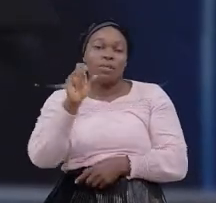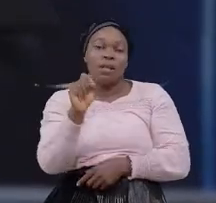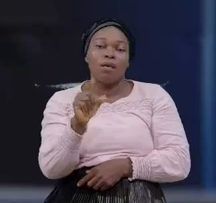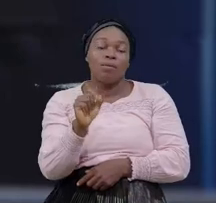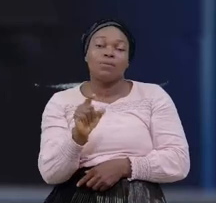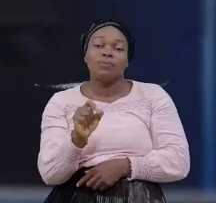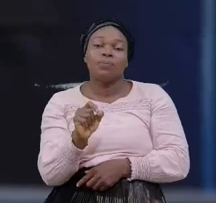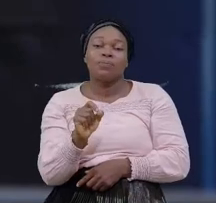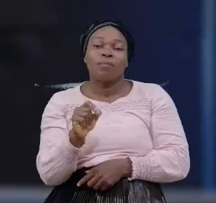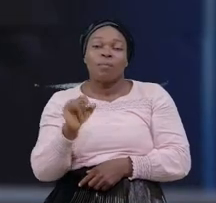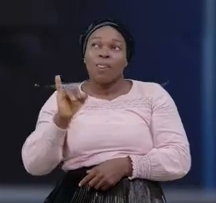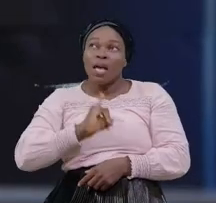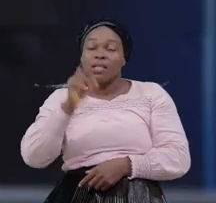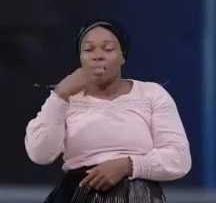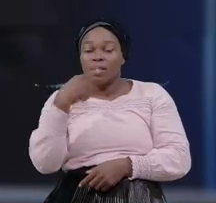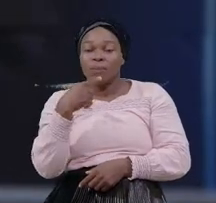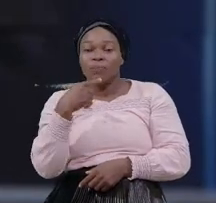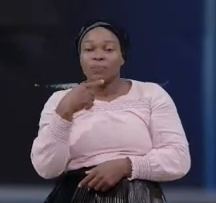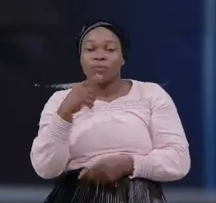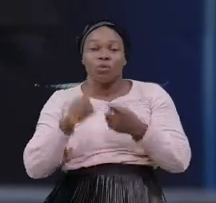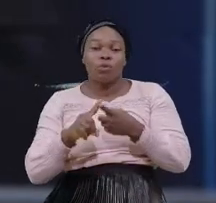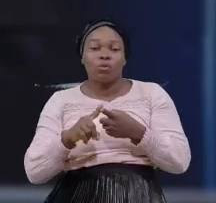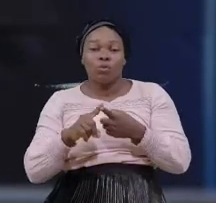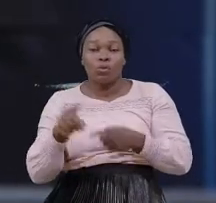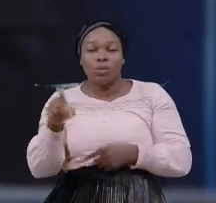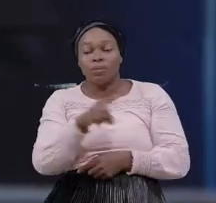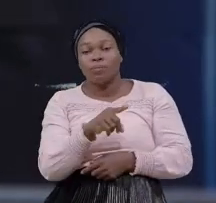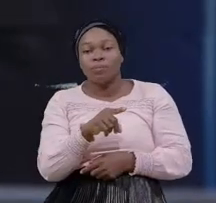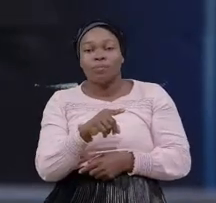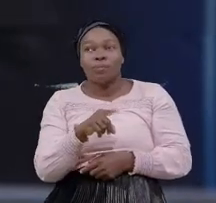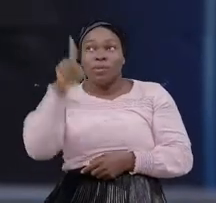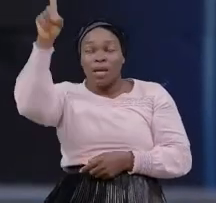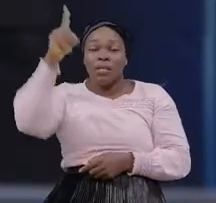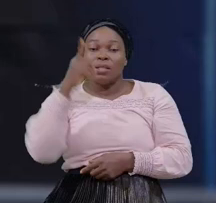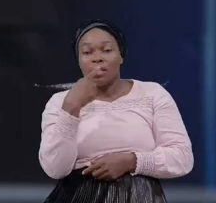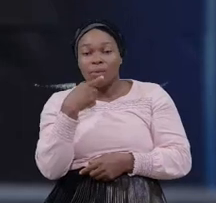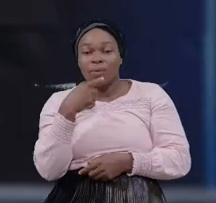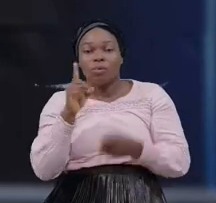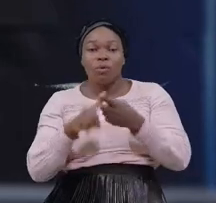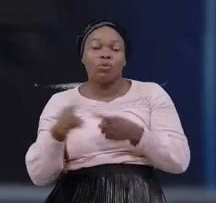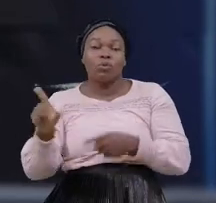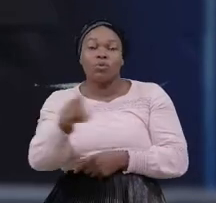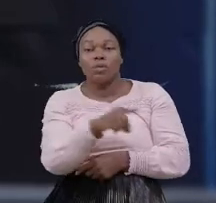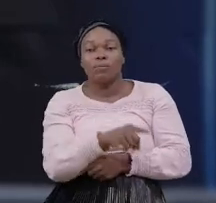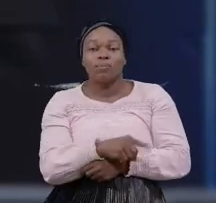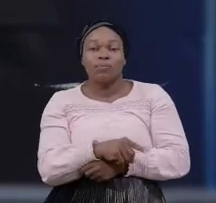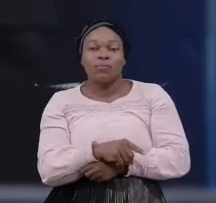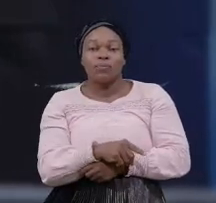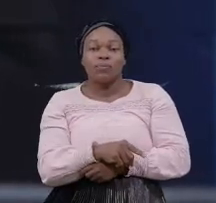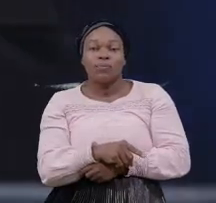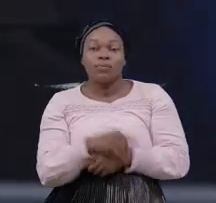verset 11. Je te l'ordonne, dit-il au paralytique. Je te l'ordonne